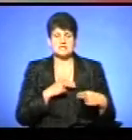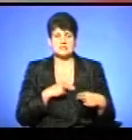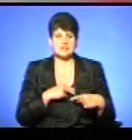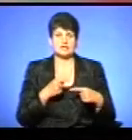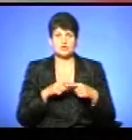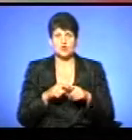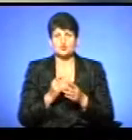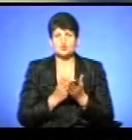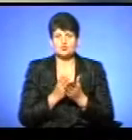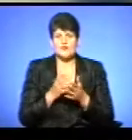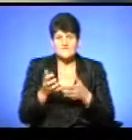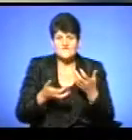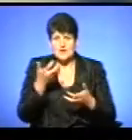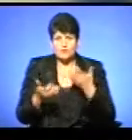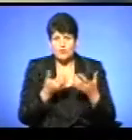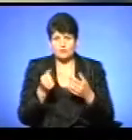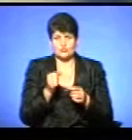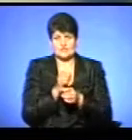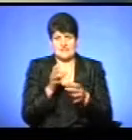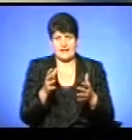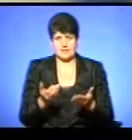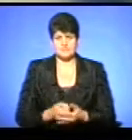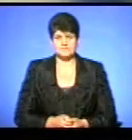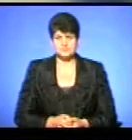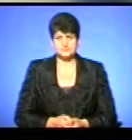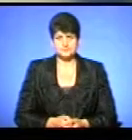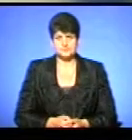піротехнічної служби викопують артснаряди.